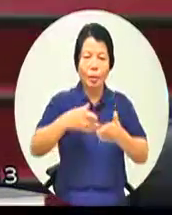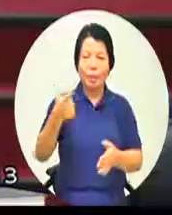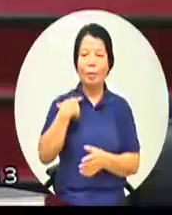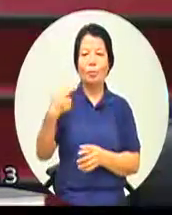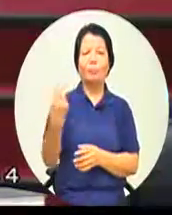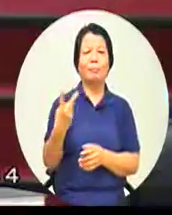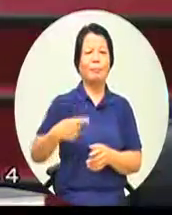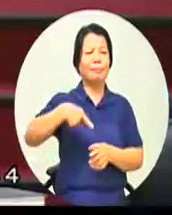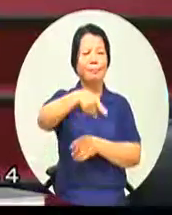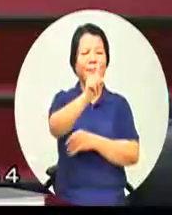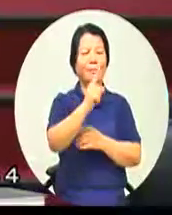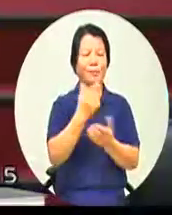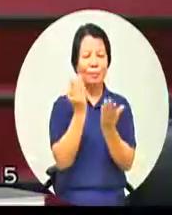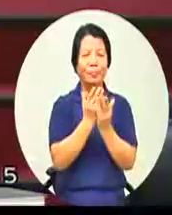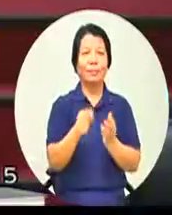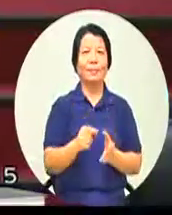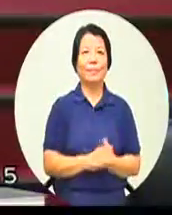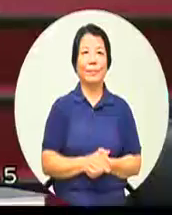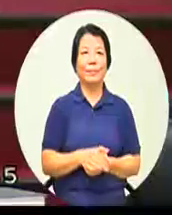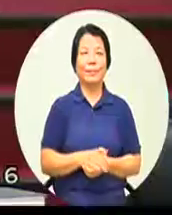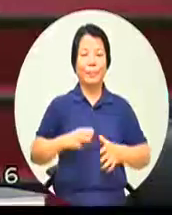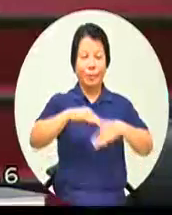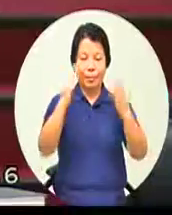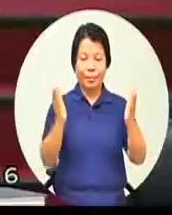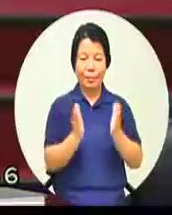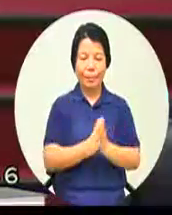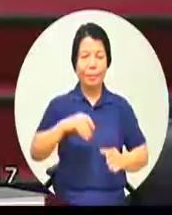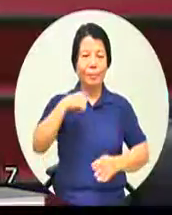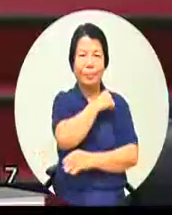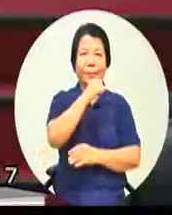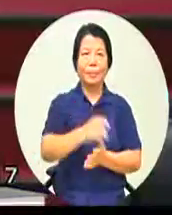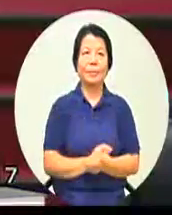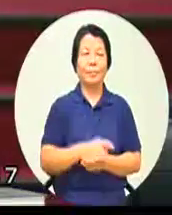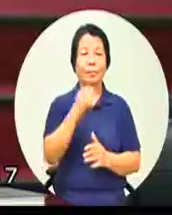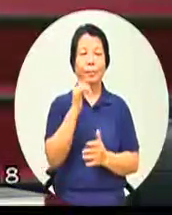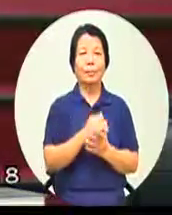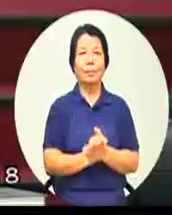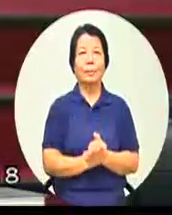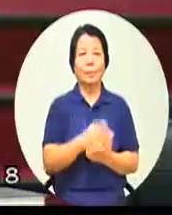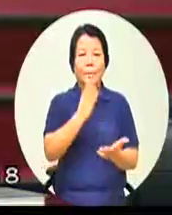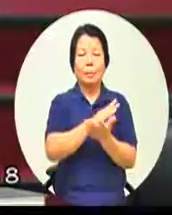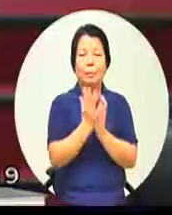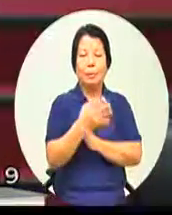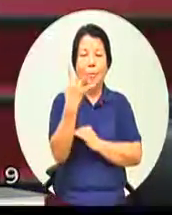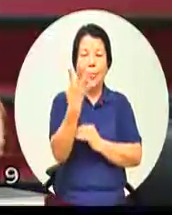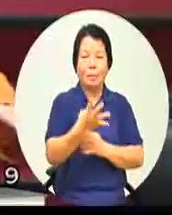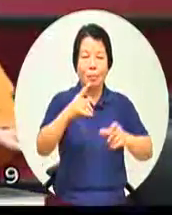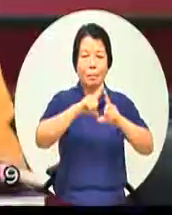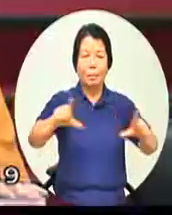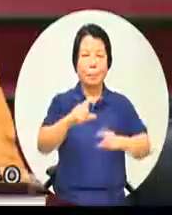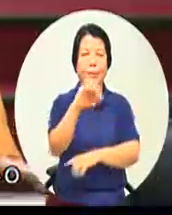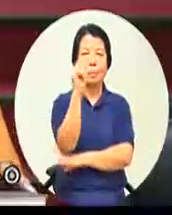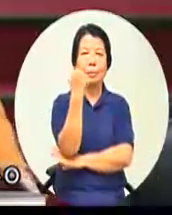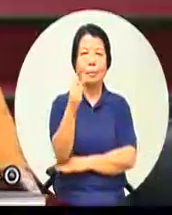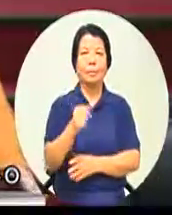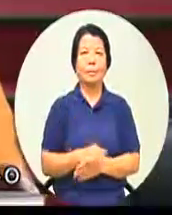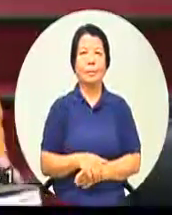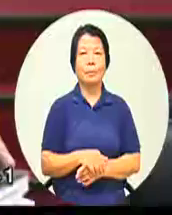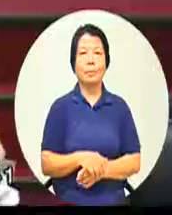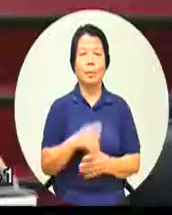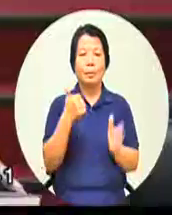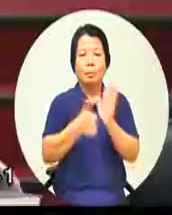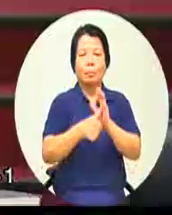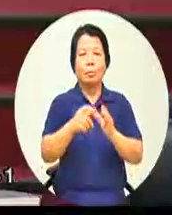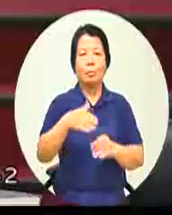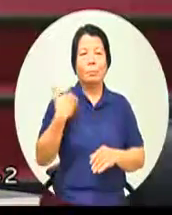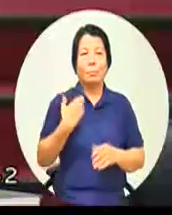读，有迄个所有台湾四大革命。这些领袖的名字我听看看，你说对台湾